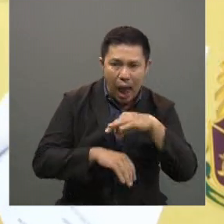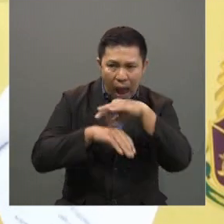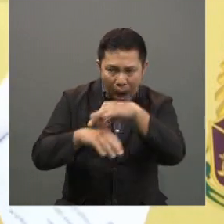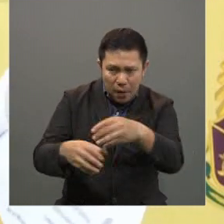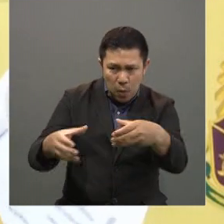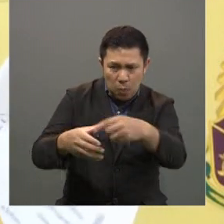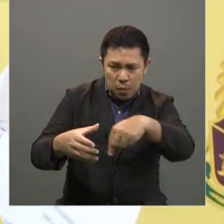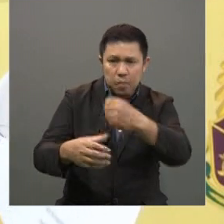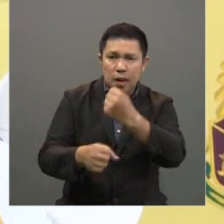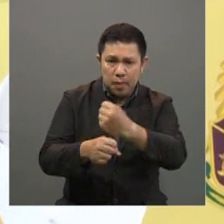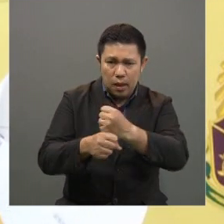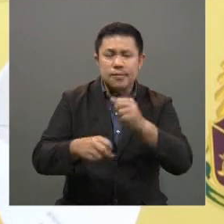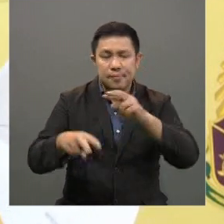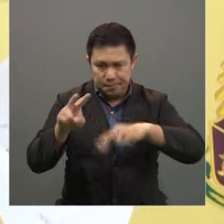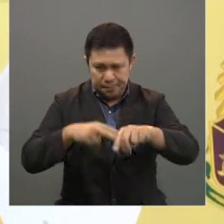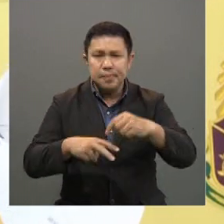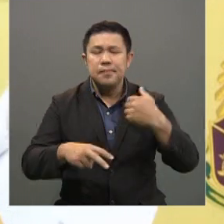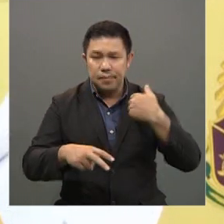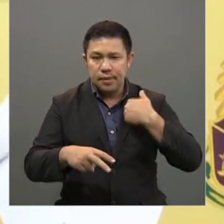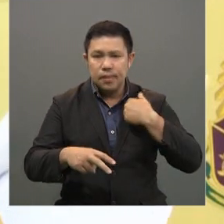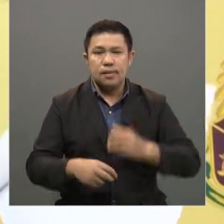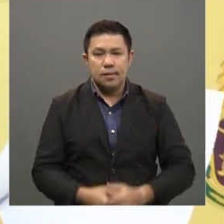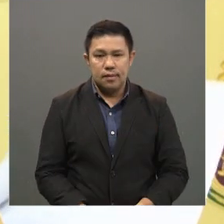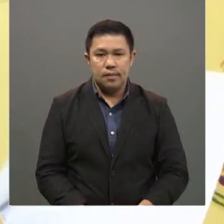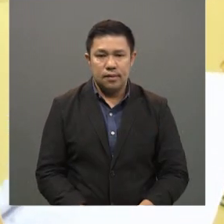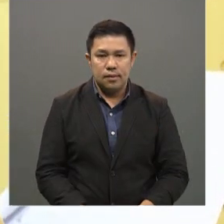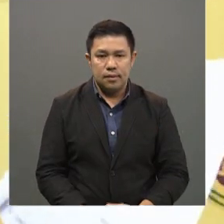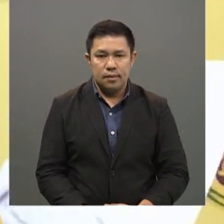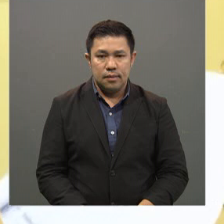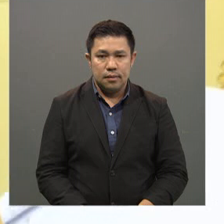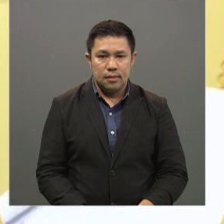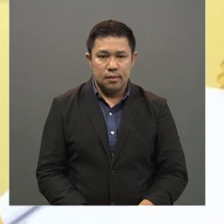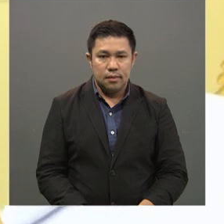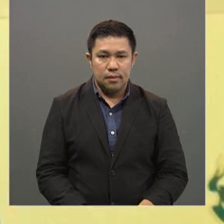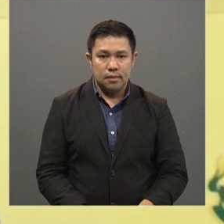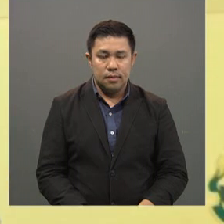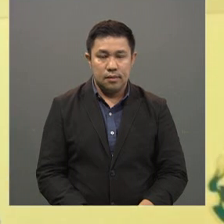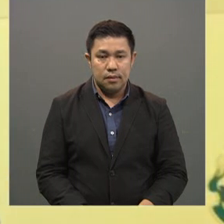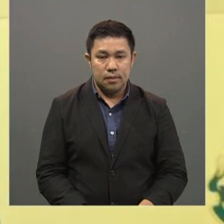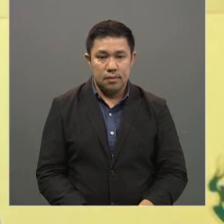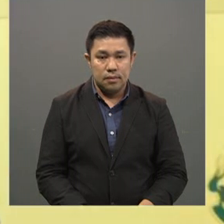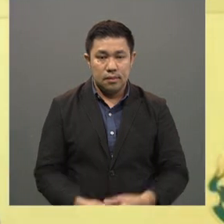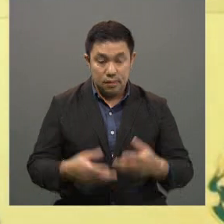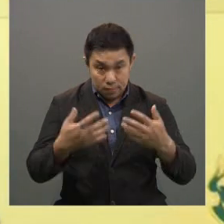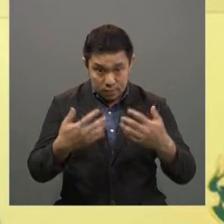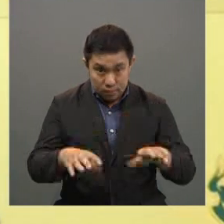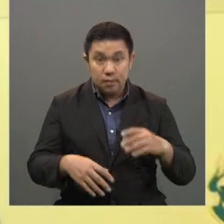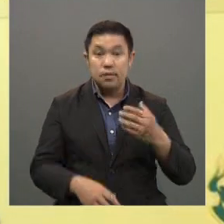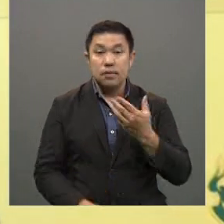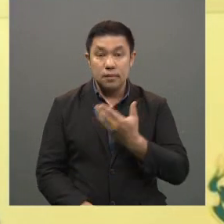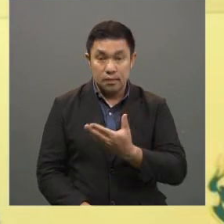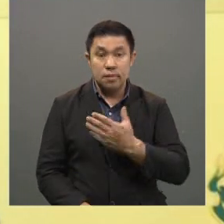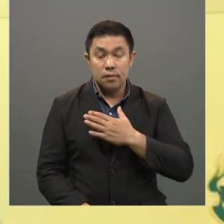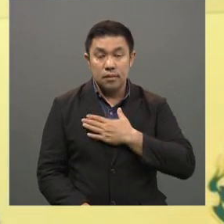ทำงานหรือคณะตรวจสอบไต่สวนต่อไปในในเร็วๆนี้ครับนอกจากนี้ยังบอกเพิ่มเติมนะคะว่า